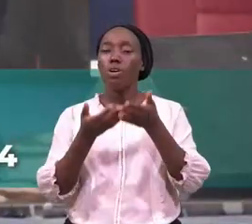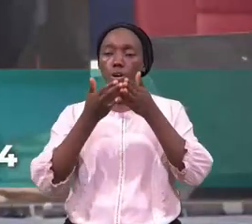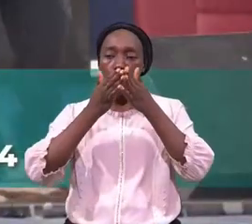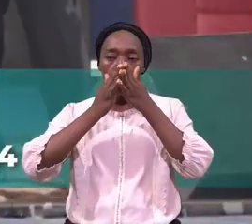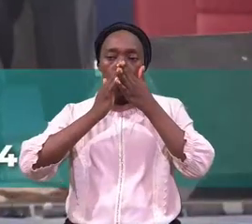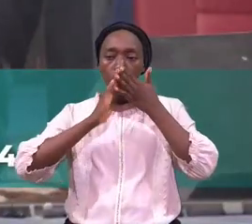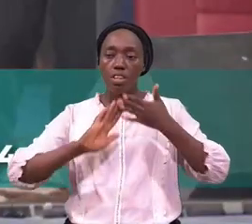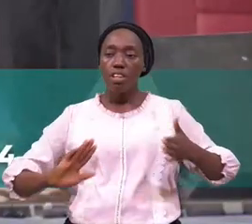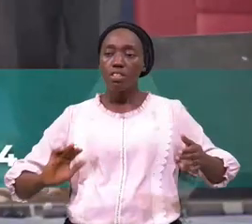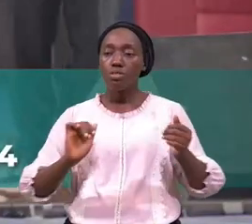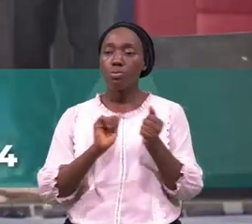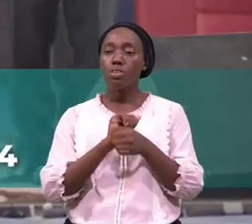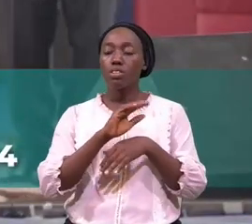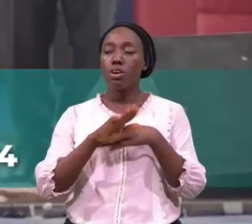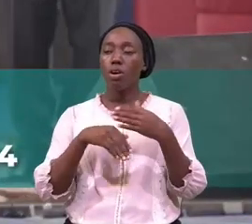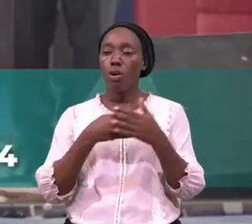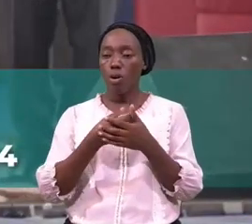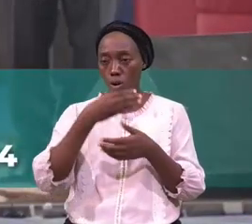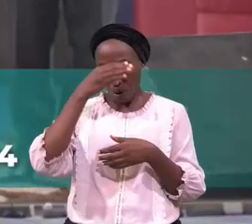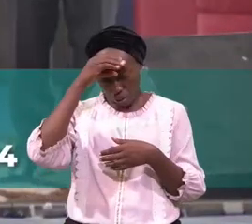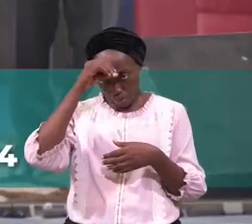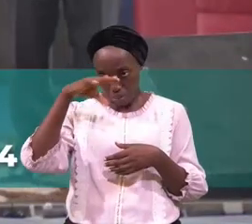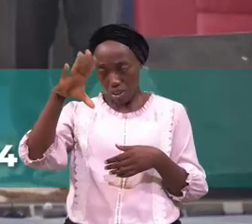14. Recherchez la paix avec tous.